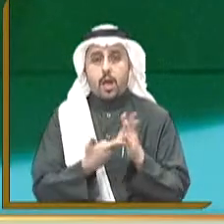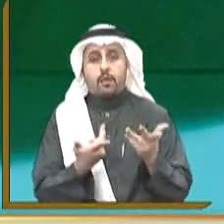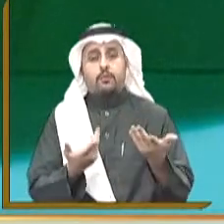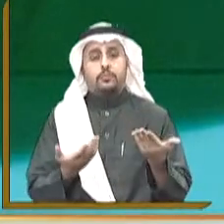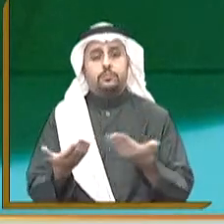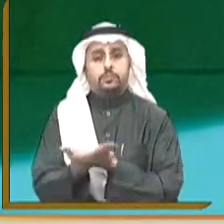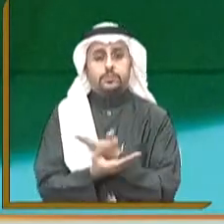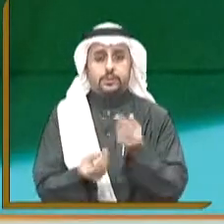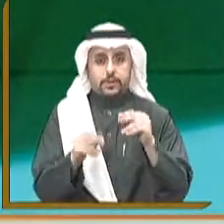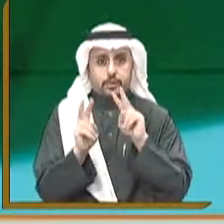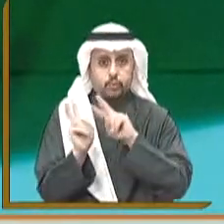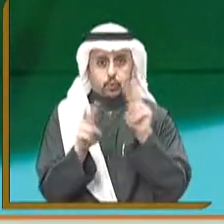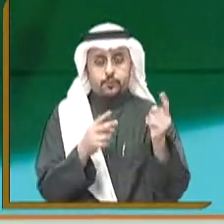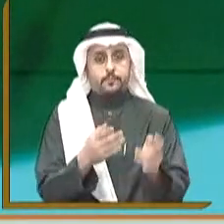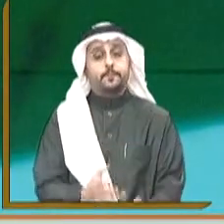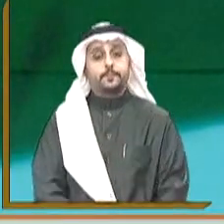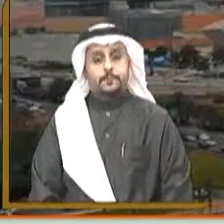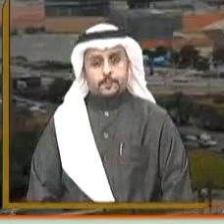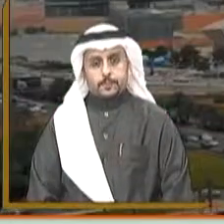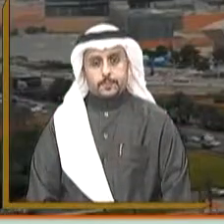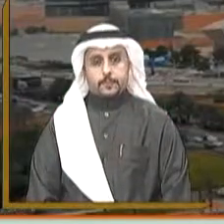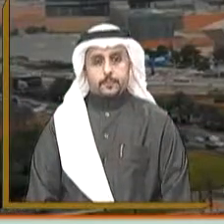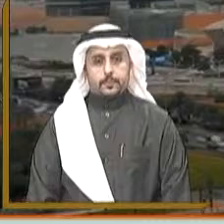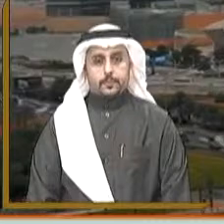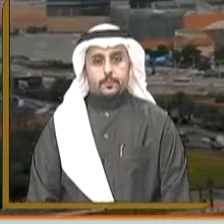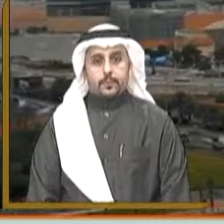ومشاريعها المستقبلية.